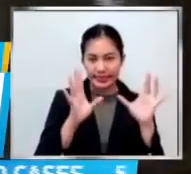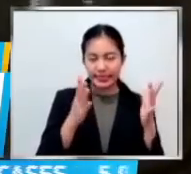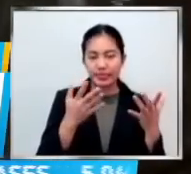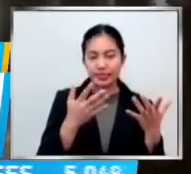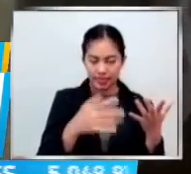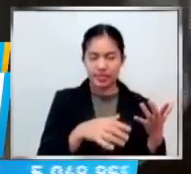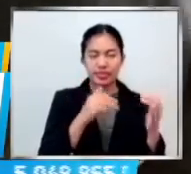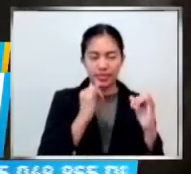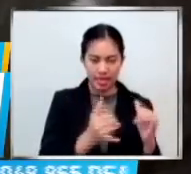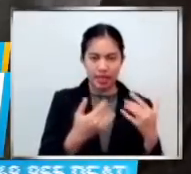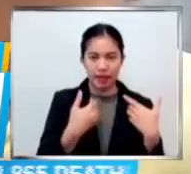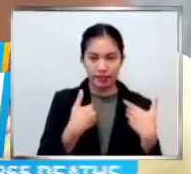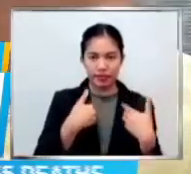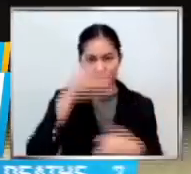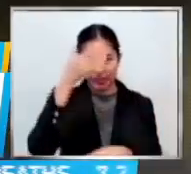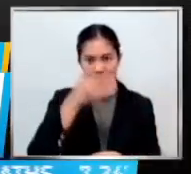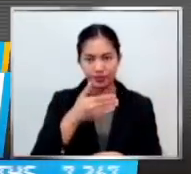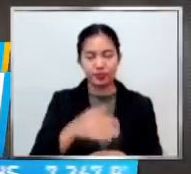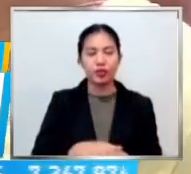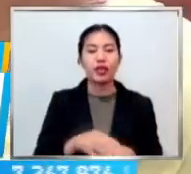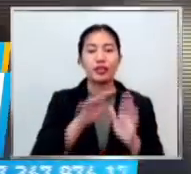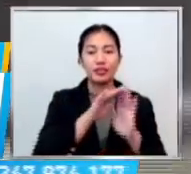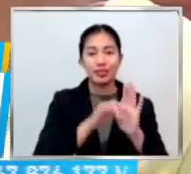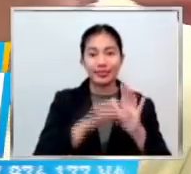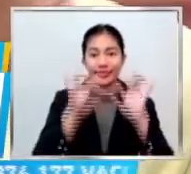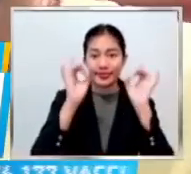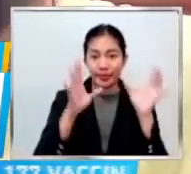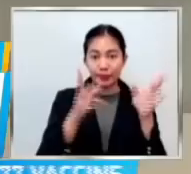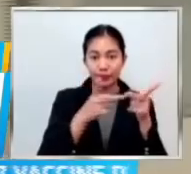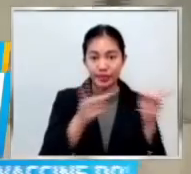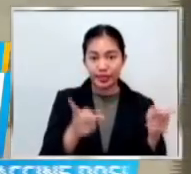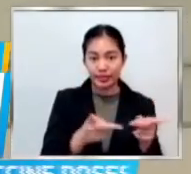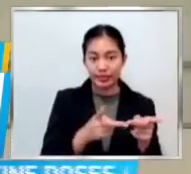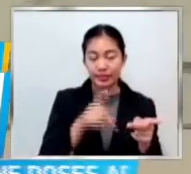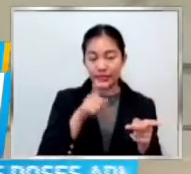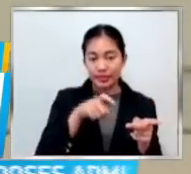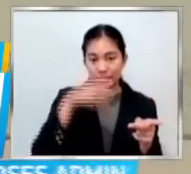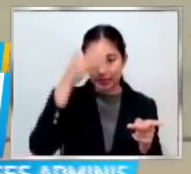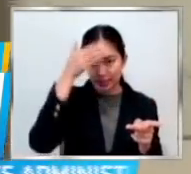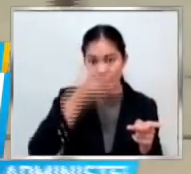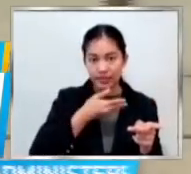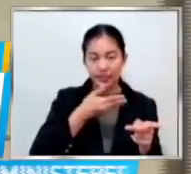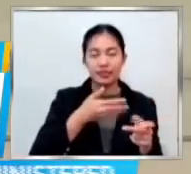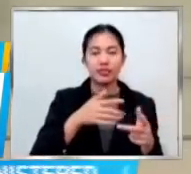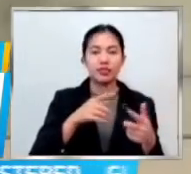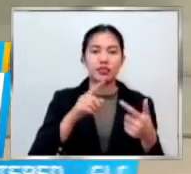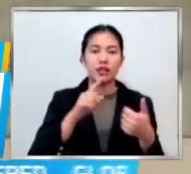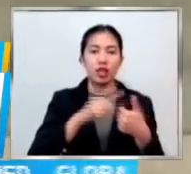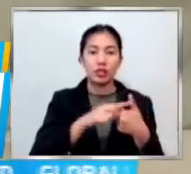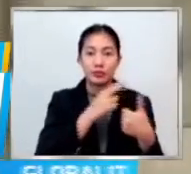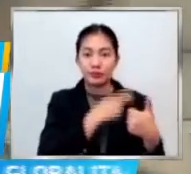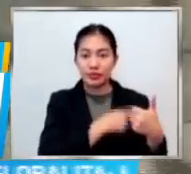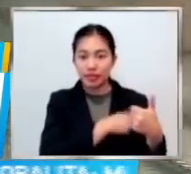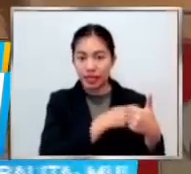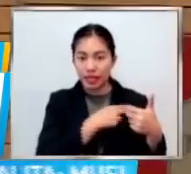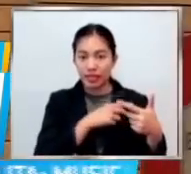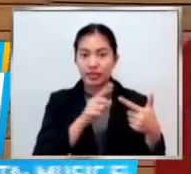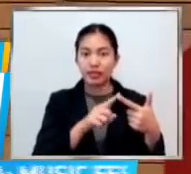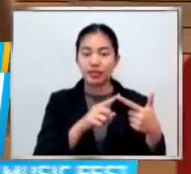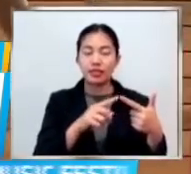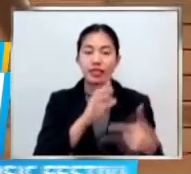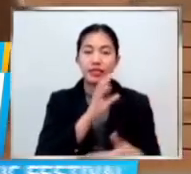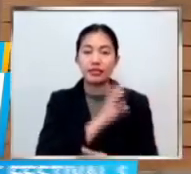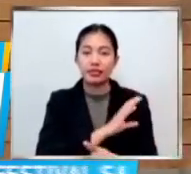ng mga critical areas, in quotes, kailangan lang mag-face shield sa mga hospital, barangay health center, at public